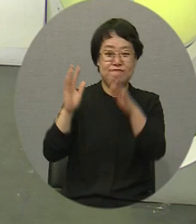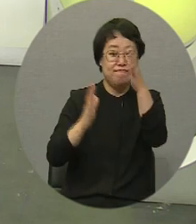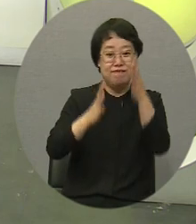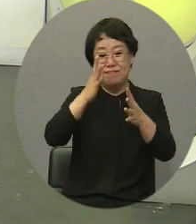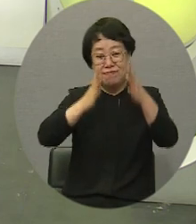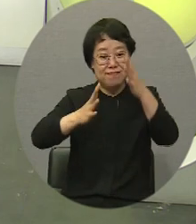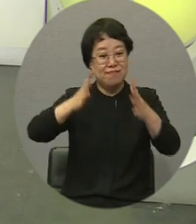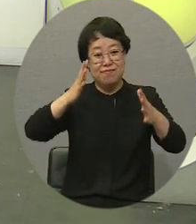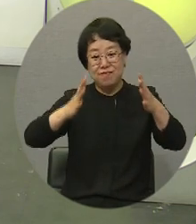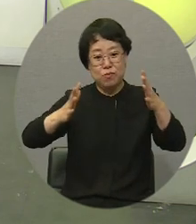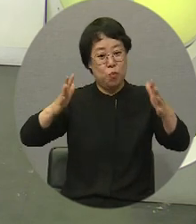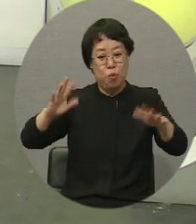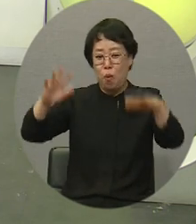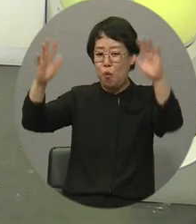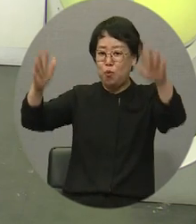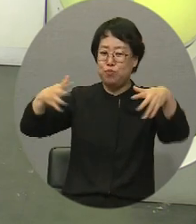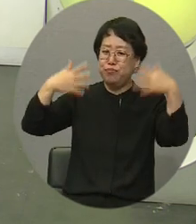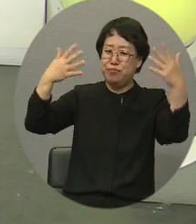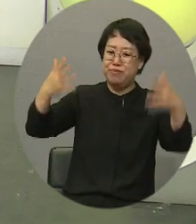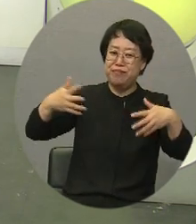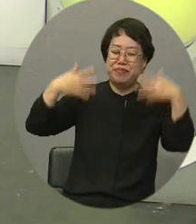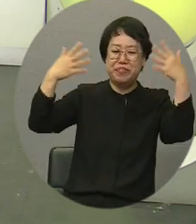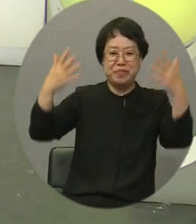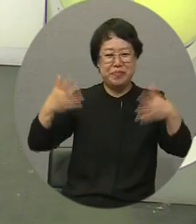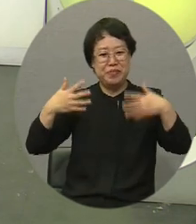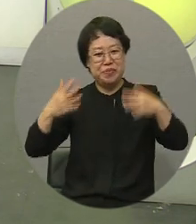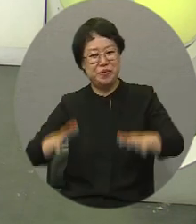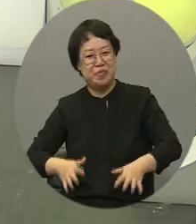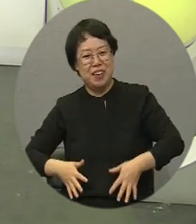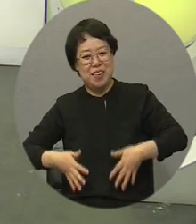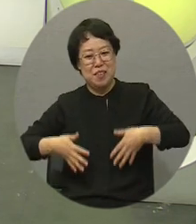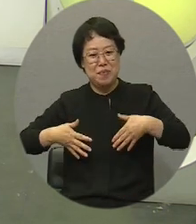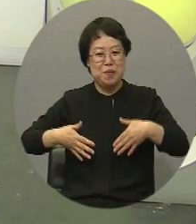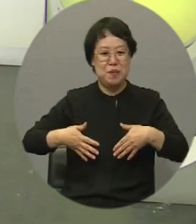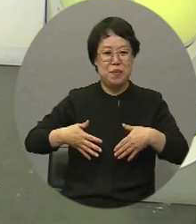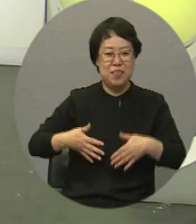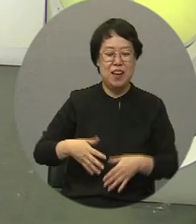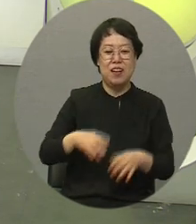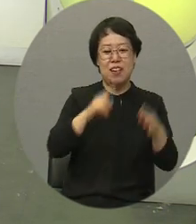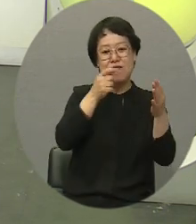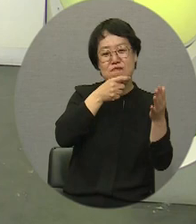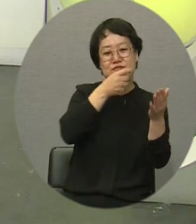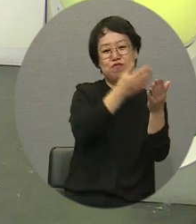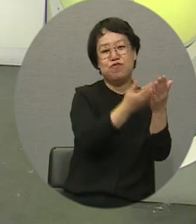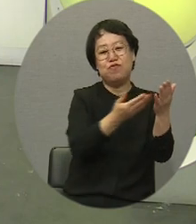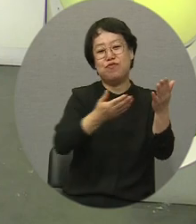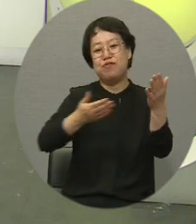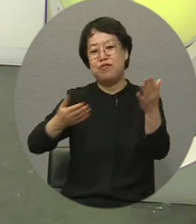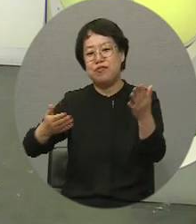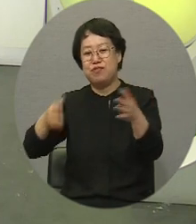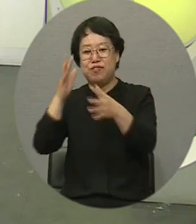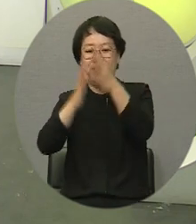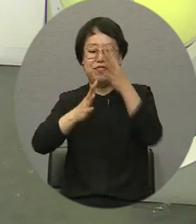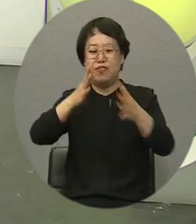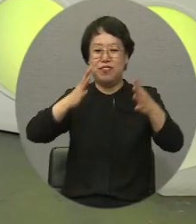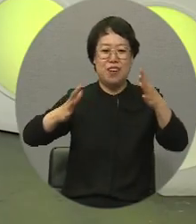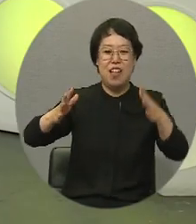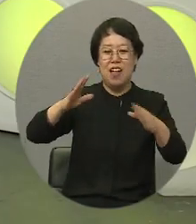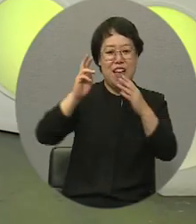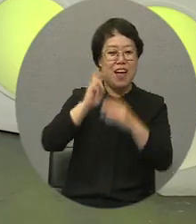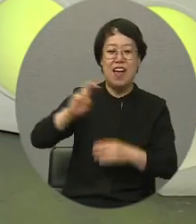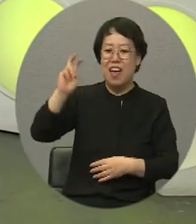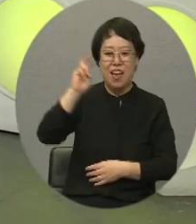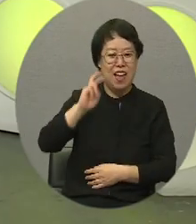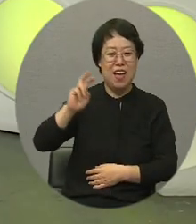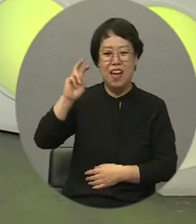산들산들 봄바람이 춤을 추는 봄봄 시냇가에 버들피는 뷔베레베레베레베